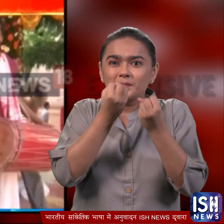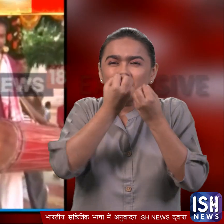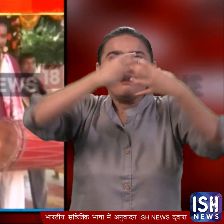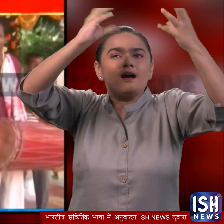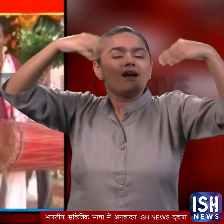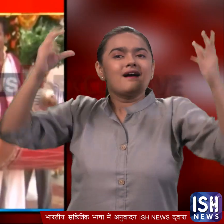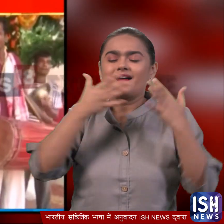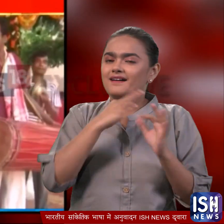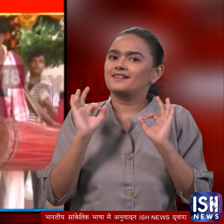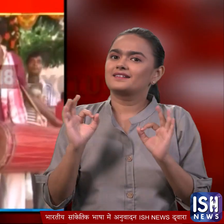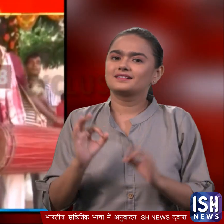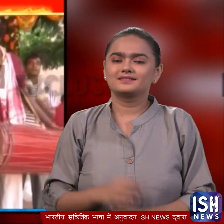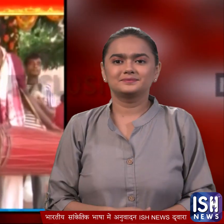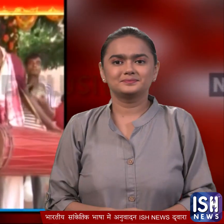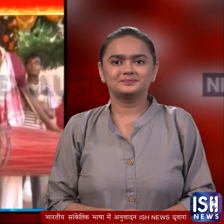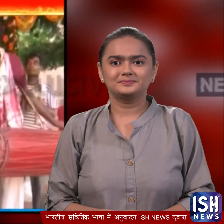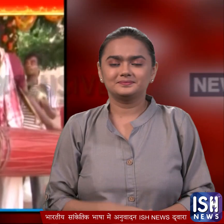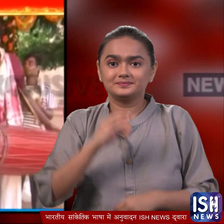गया।